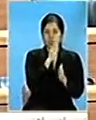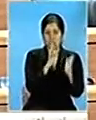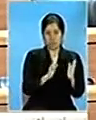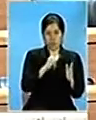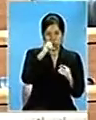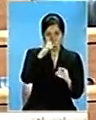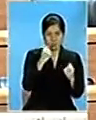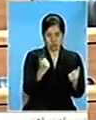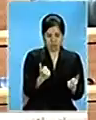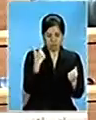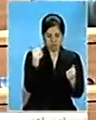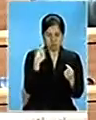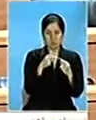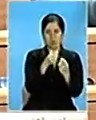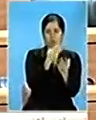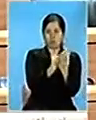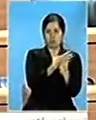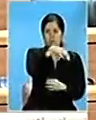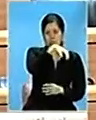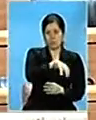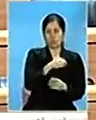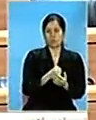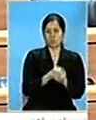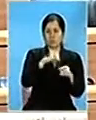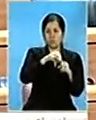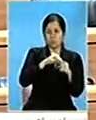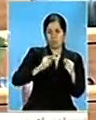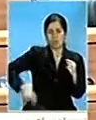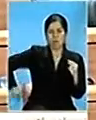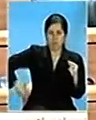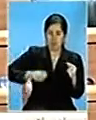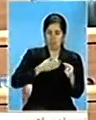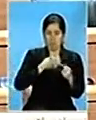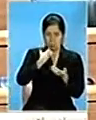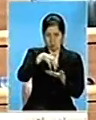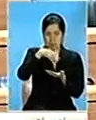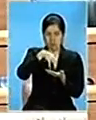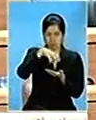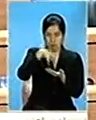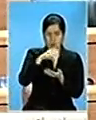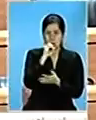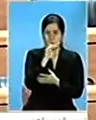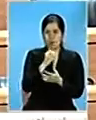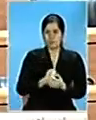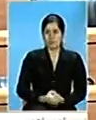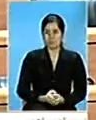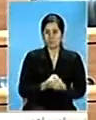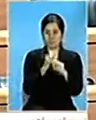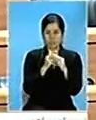คุกอยู่ที่เขมรจะให้ผมไม่พูดได้อย่างไรและท่านประธานครับปรากฏว่าท่านวีระสม